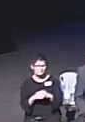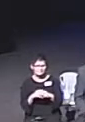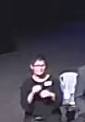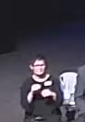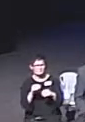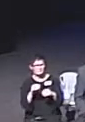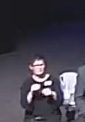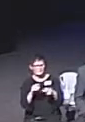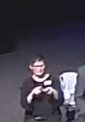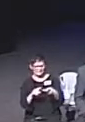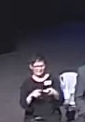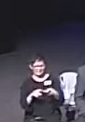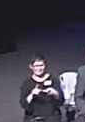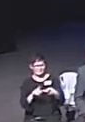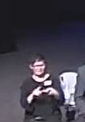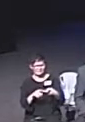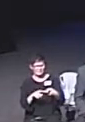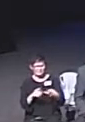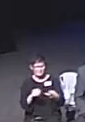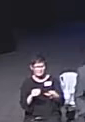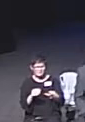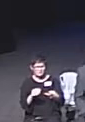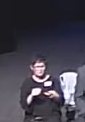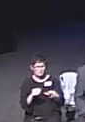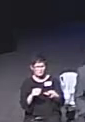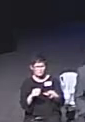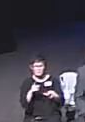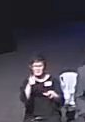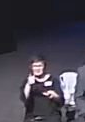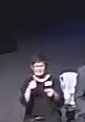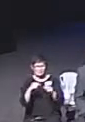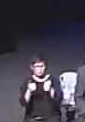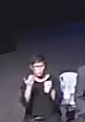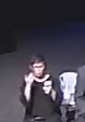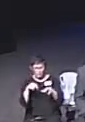tästä voi tulla hivenen hankala, koska mä en saanut sut lukea tätä, niin mä yritän nyt.